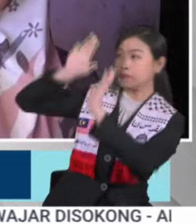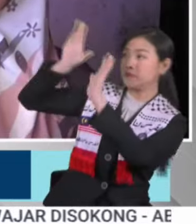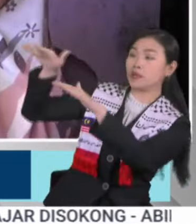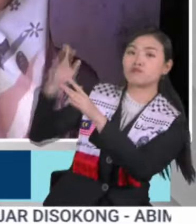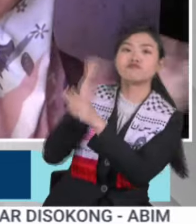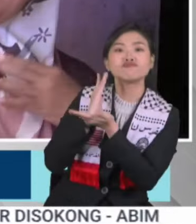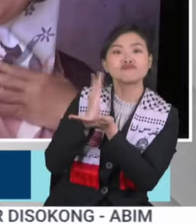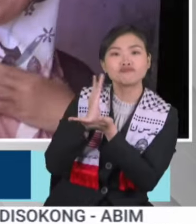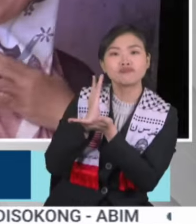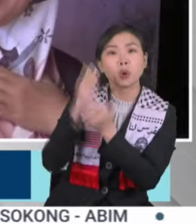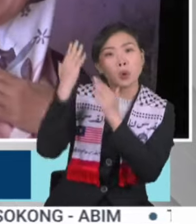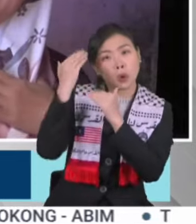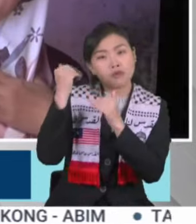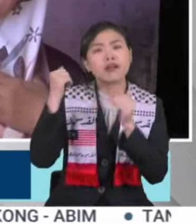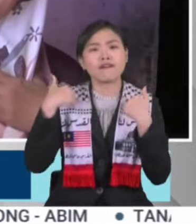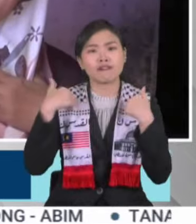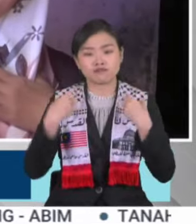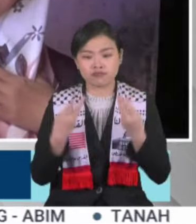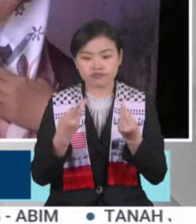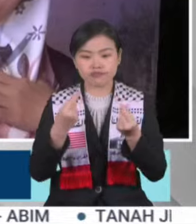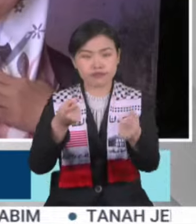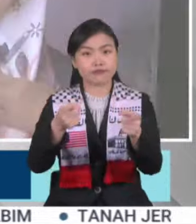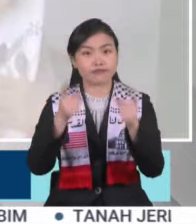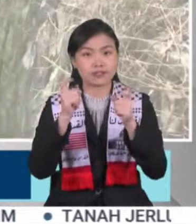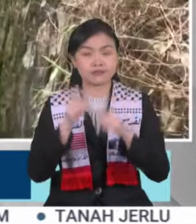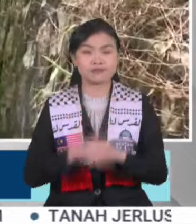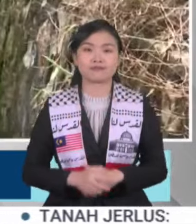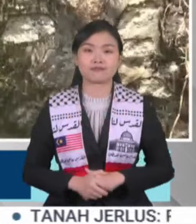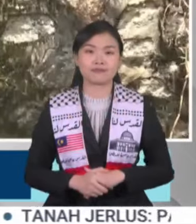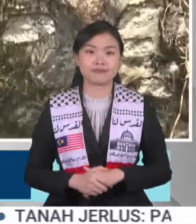sementara dan berharap ada penyelesaian secepat mungkin.